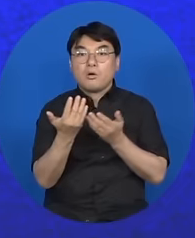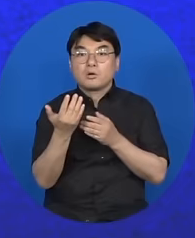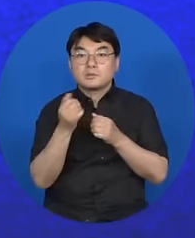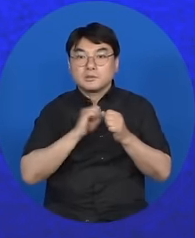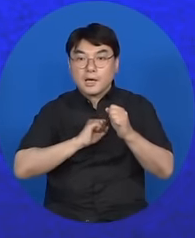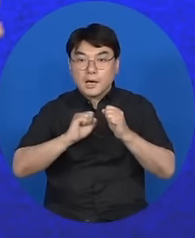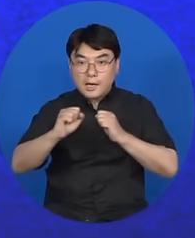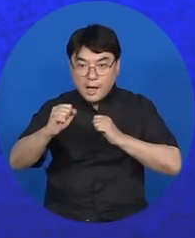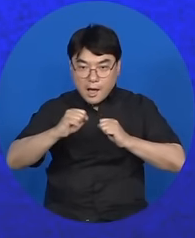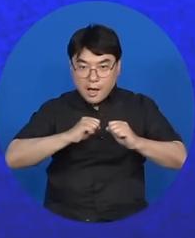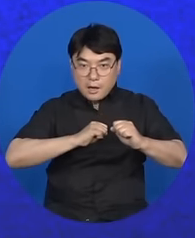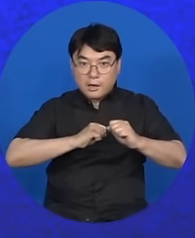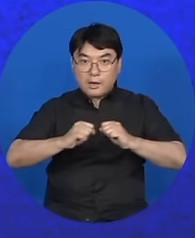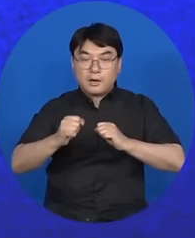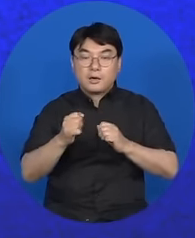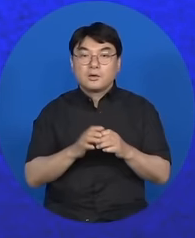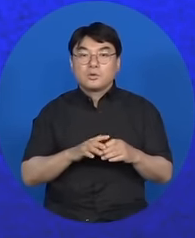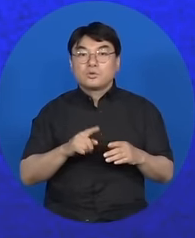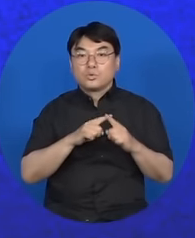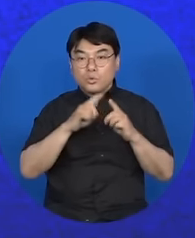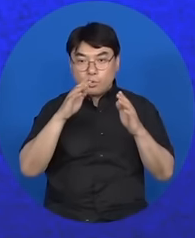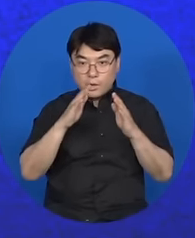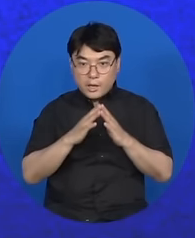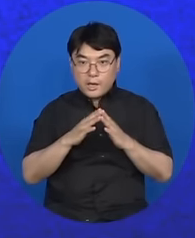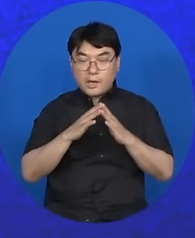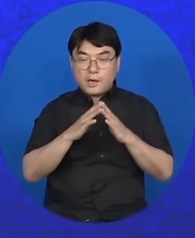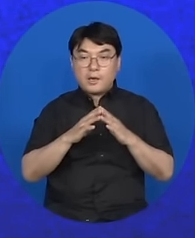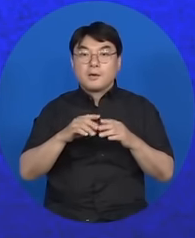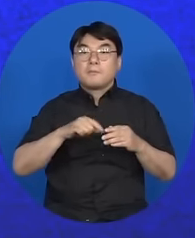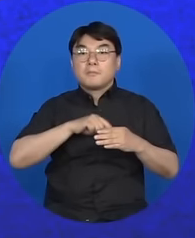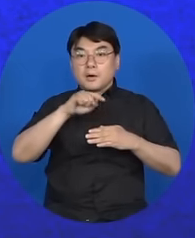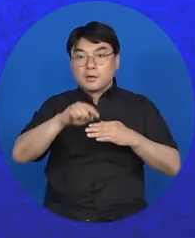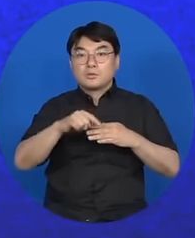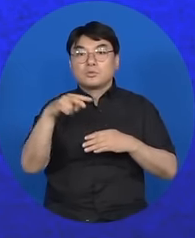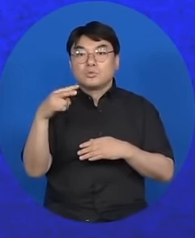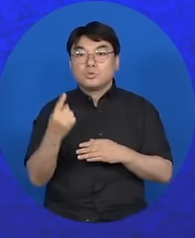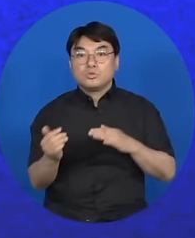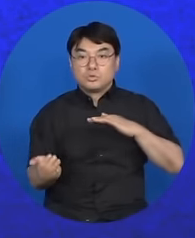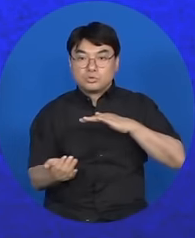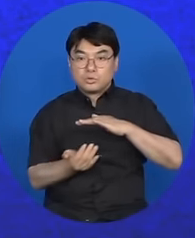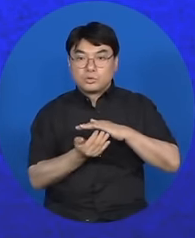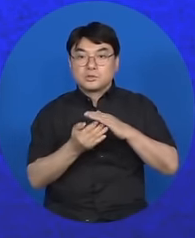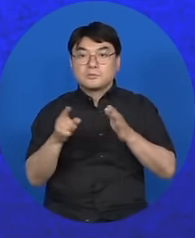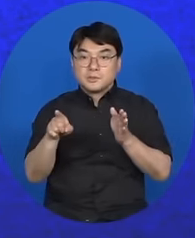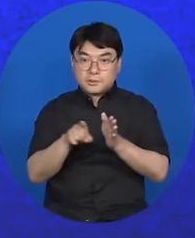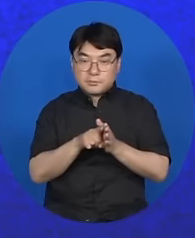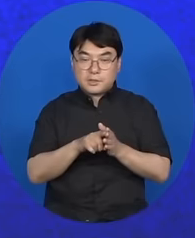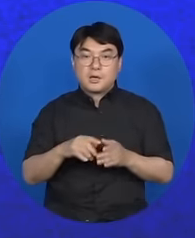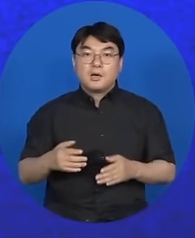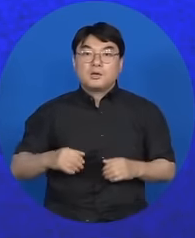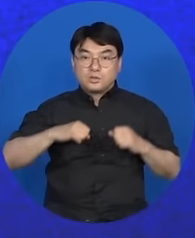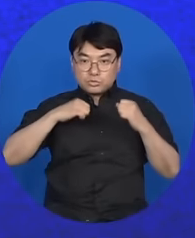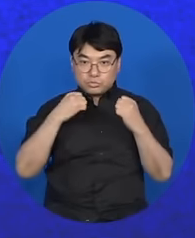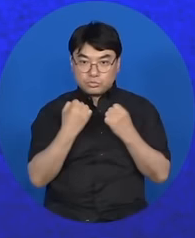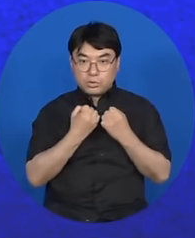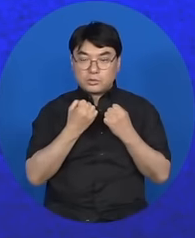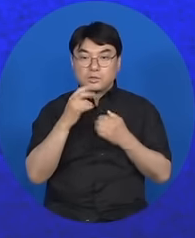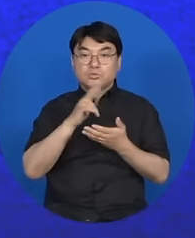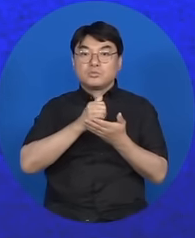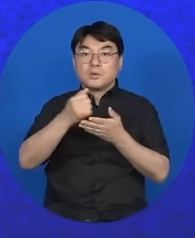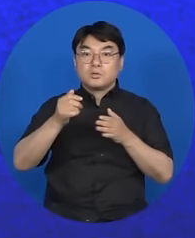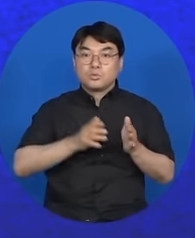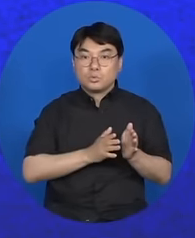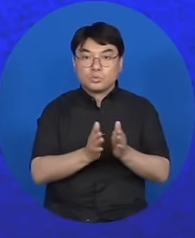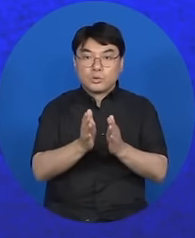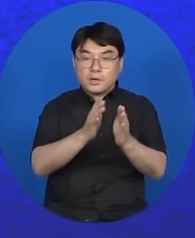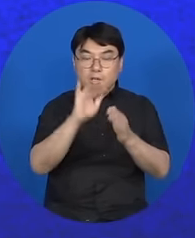속에서도, 교회 바깥에서도 계속해서 일어나게 될 줄로 믿습니다. 이 일에 순종하여 주님의 통로가 되어지는 여러분들의